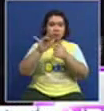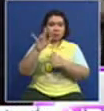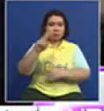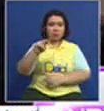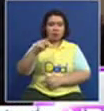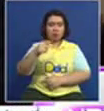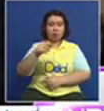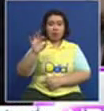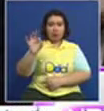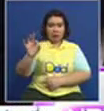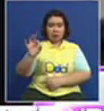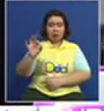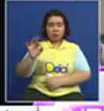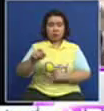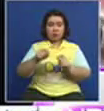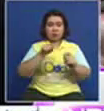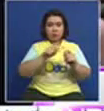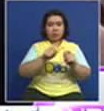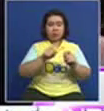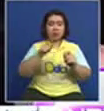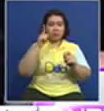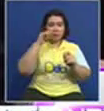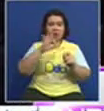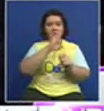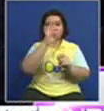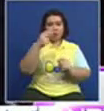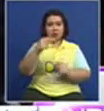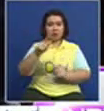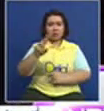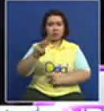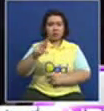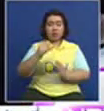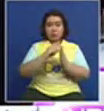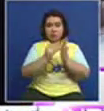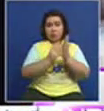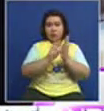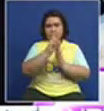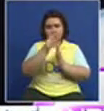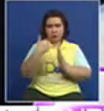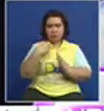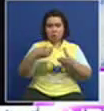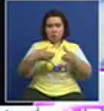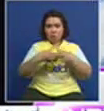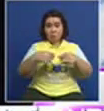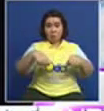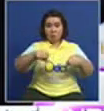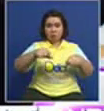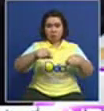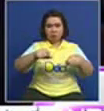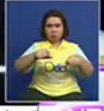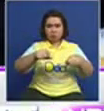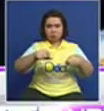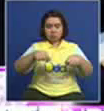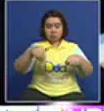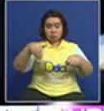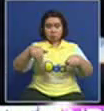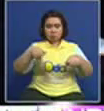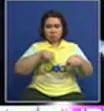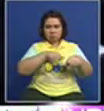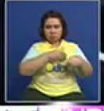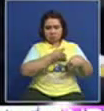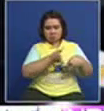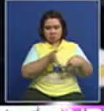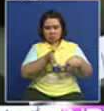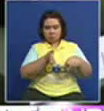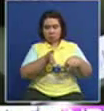9ตำบลเทิดไทยอำเภอแม่ฟ้าหลวงจังหวัดเชียงรายพบกลุ่มบุคคลขี่รถจักรยานยนต์เมื่อมาถึงด่านตรวจกลุ่มคนทั้งหม